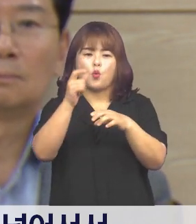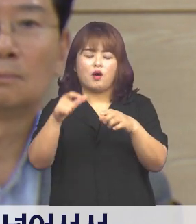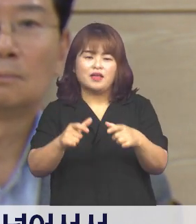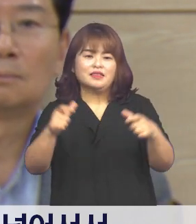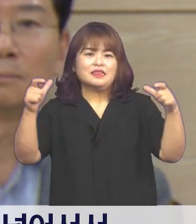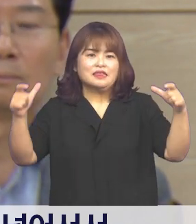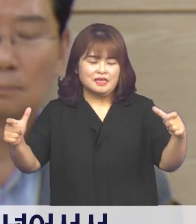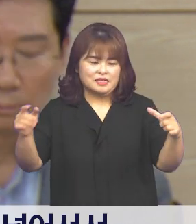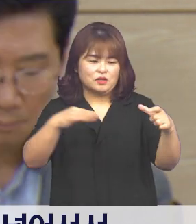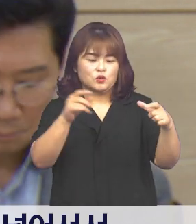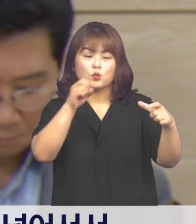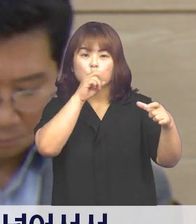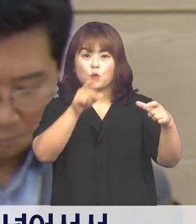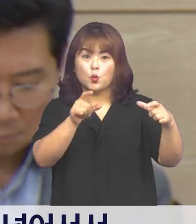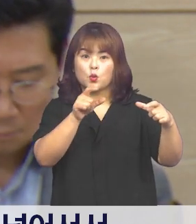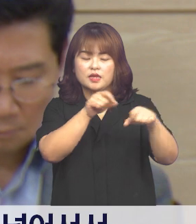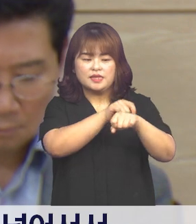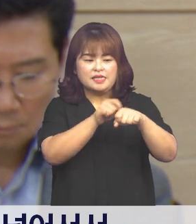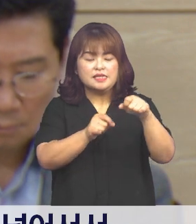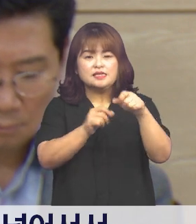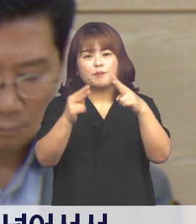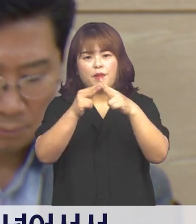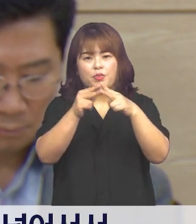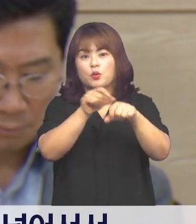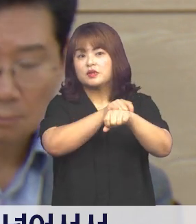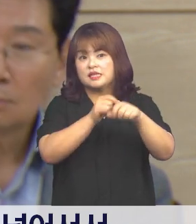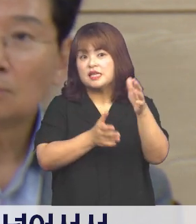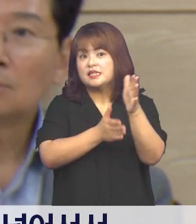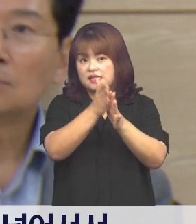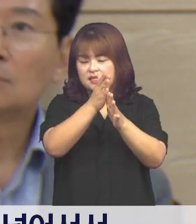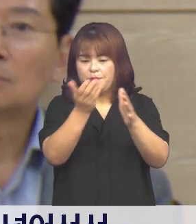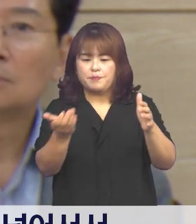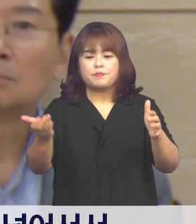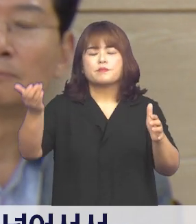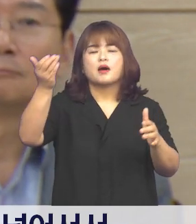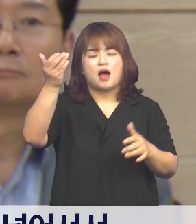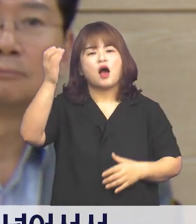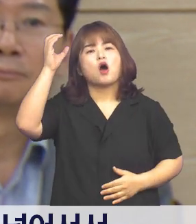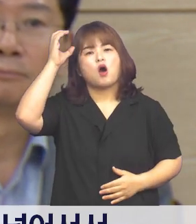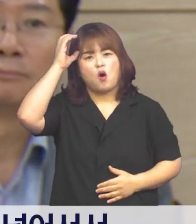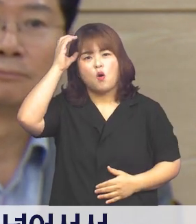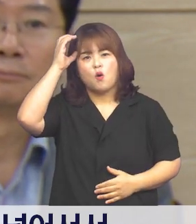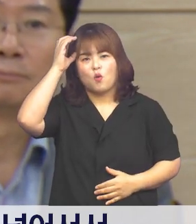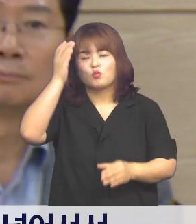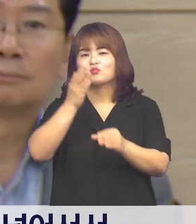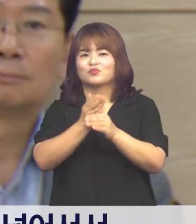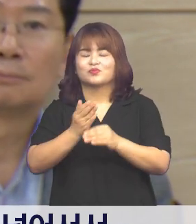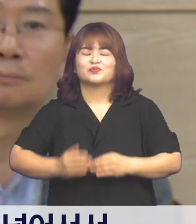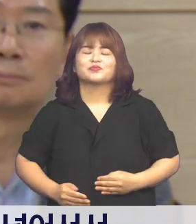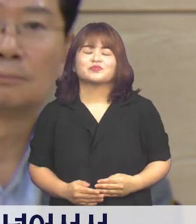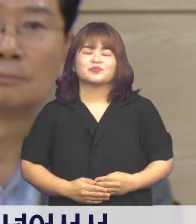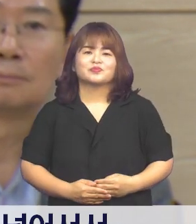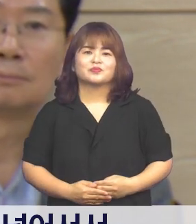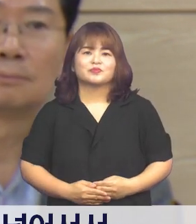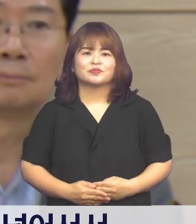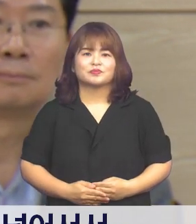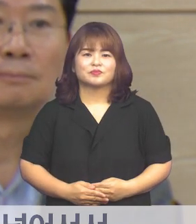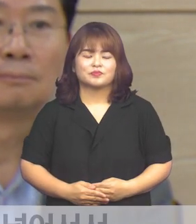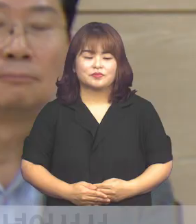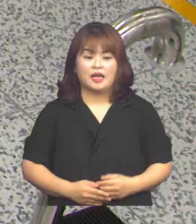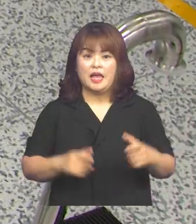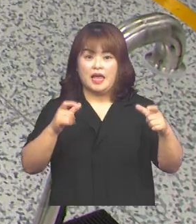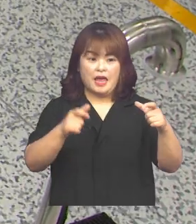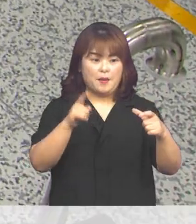반도체 특성화 시로 얼마나 성장할지 하는 기대가 많이